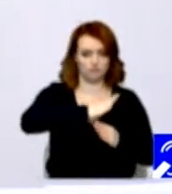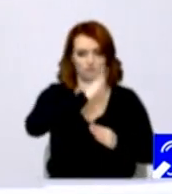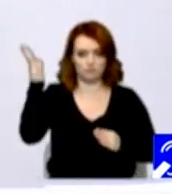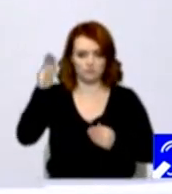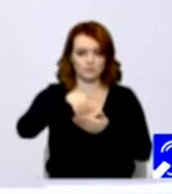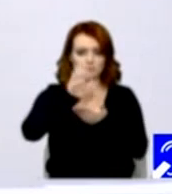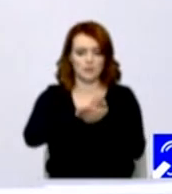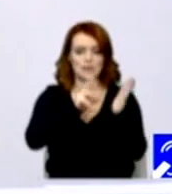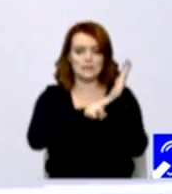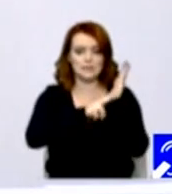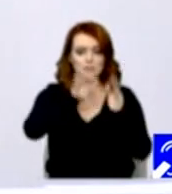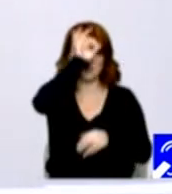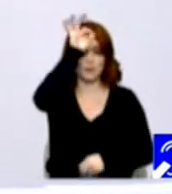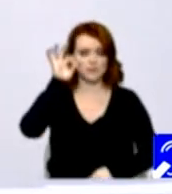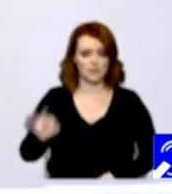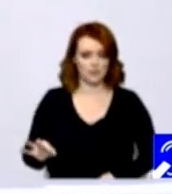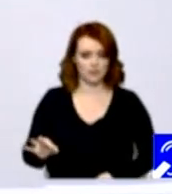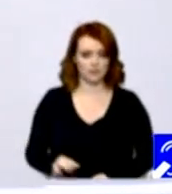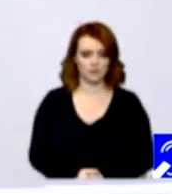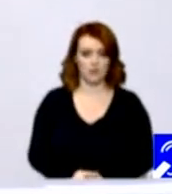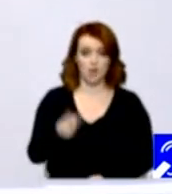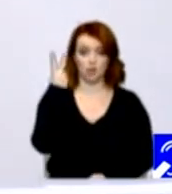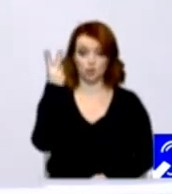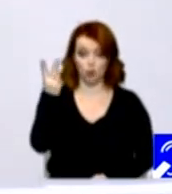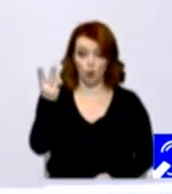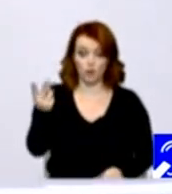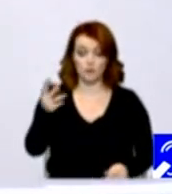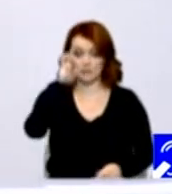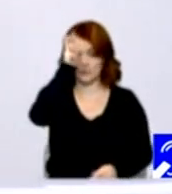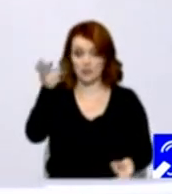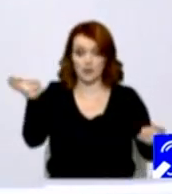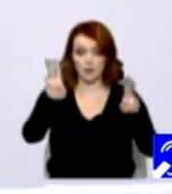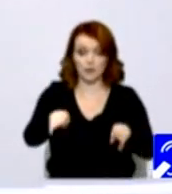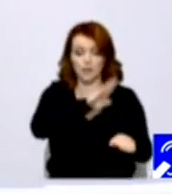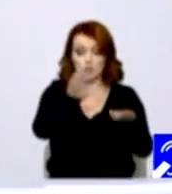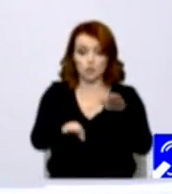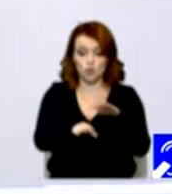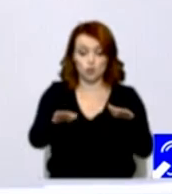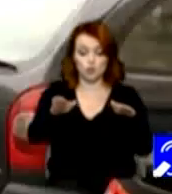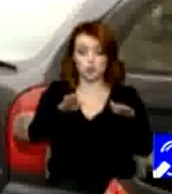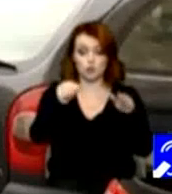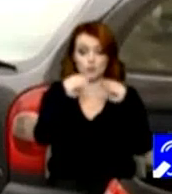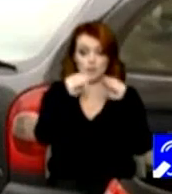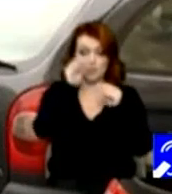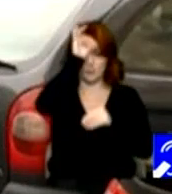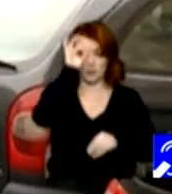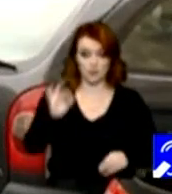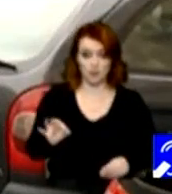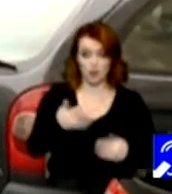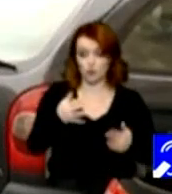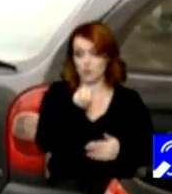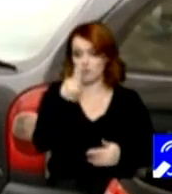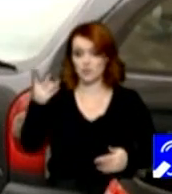adsorbtie peste child to the Right to remain zbor low temp Essence de câteva